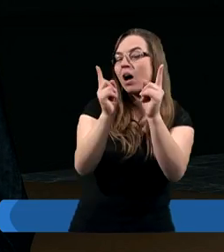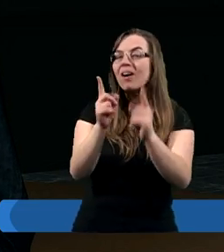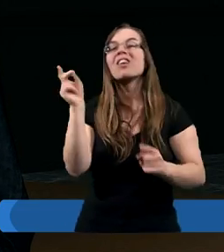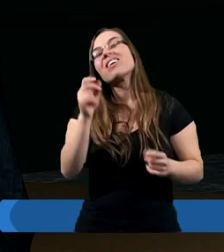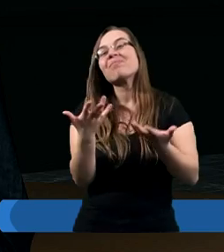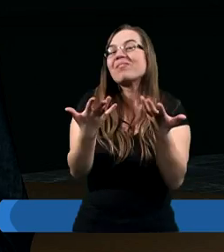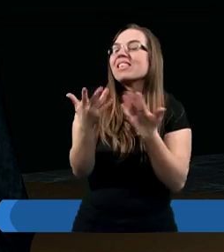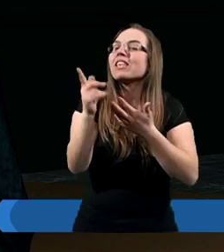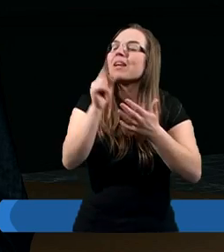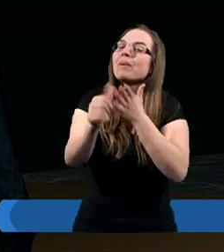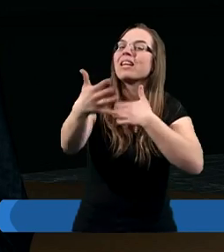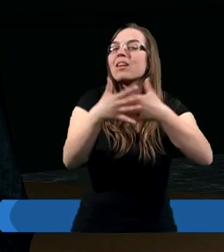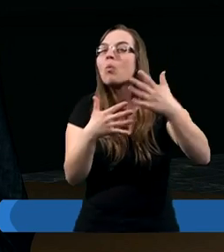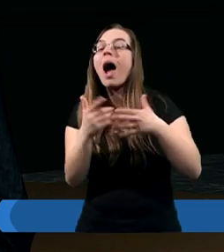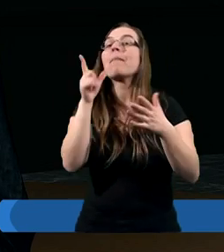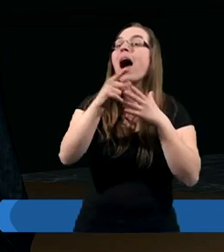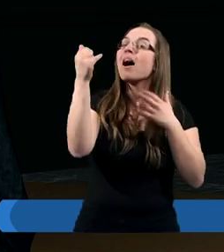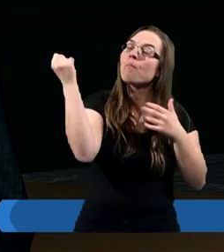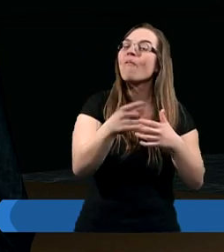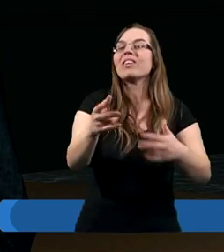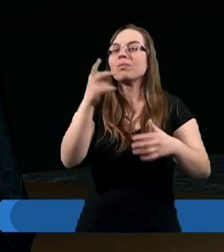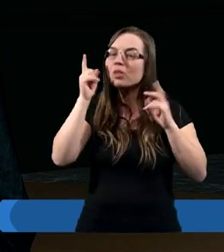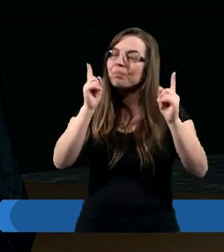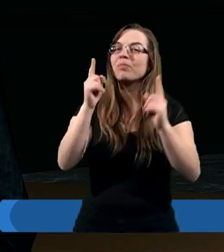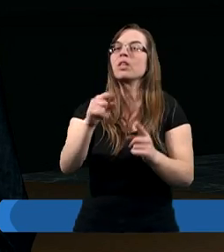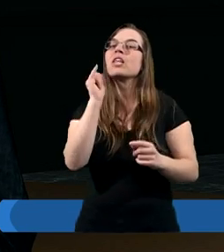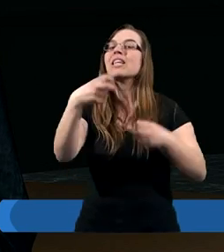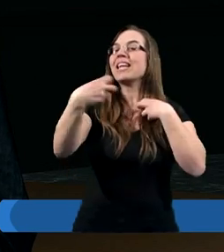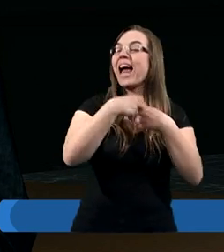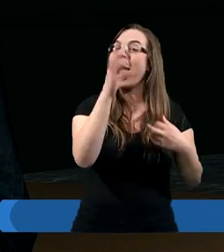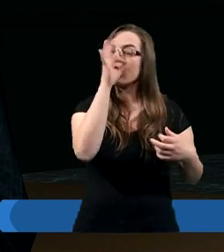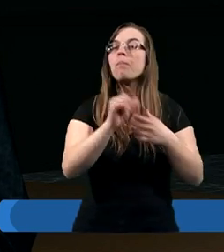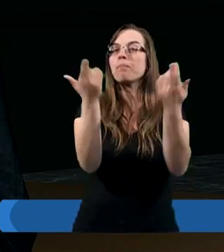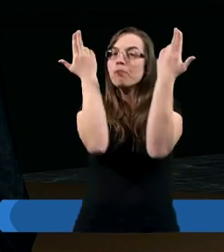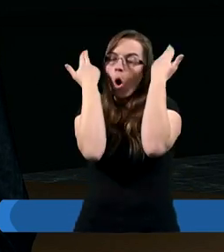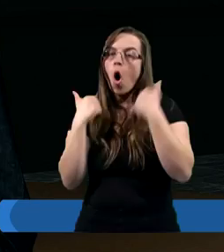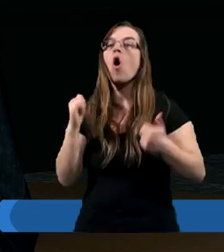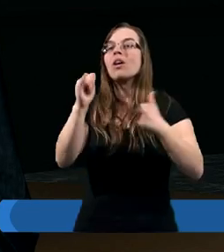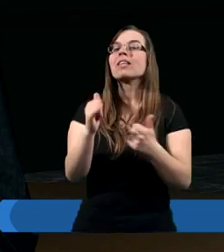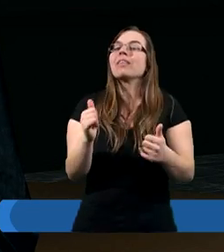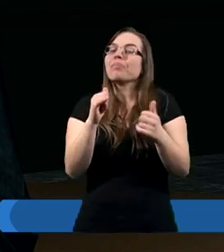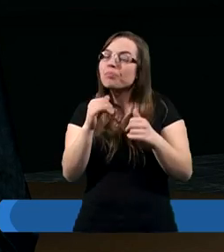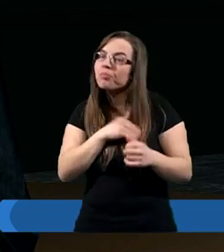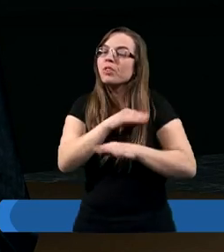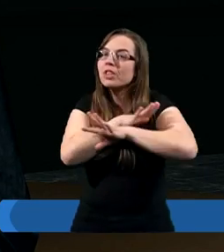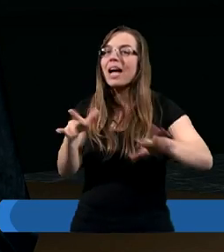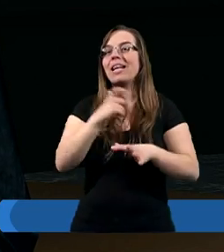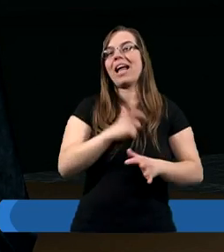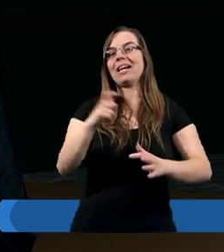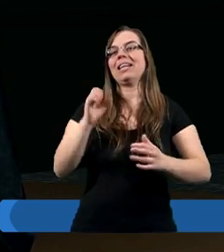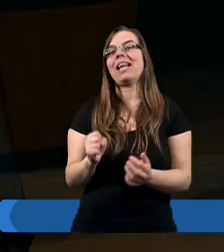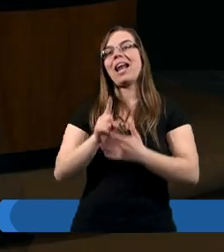niezbyt dobrą cechę. Ludzie, którzy są pokorni, nie odnoszą sukcesów, przynajmniej takie jest przekonanie.